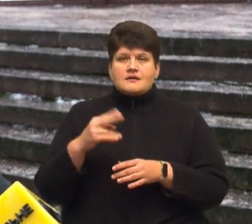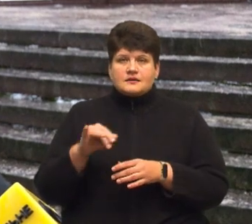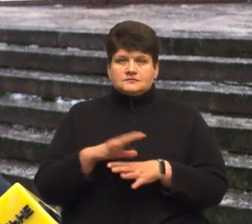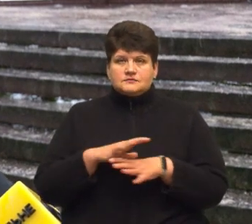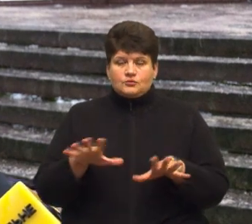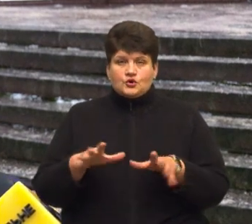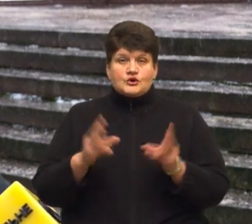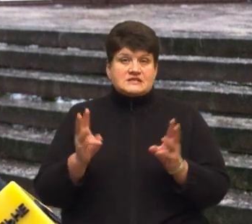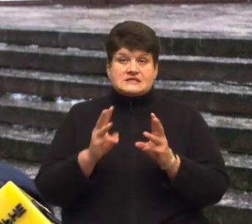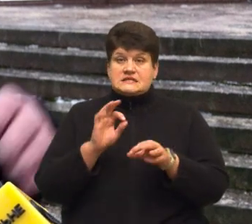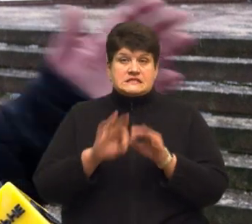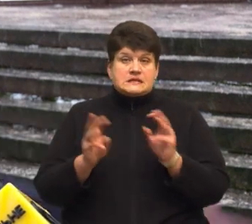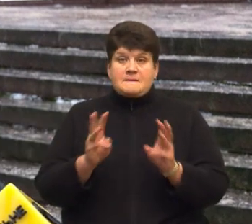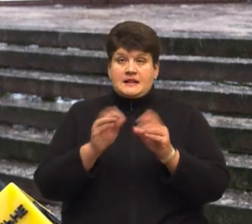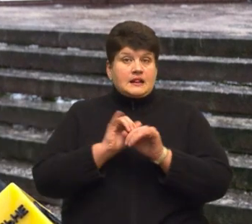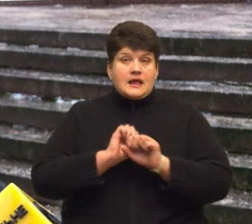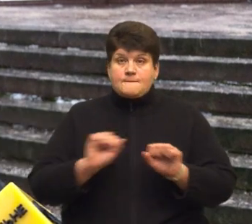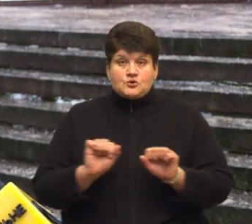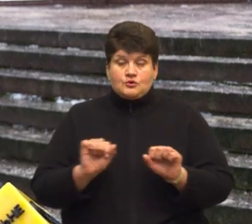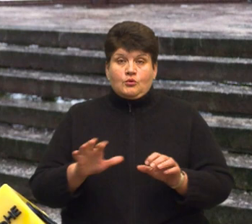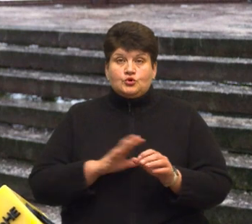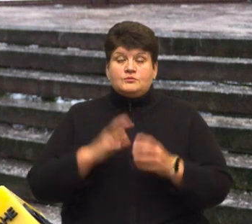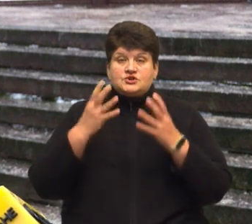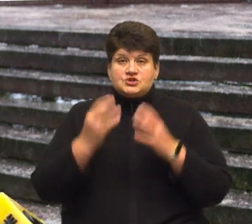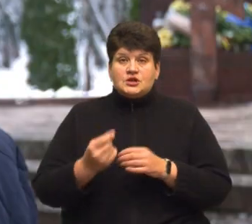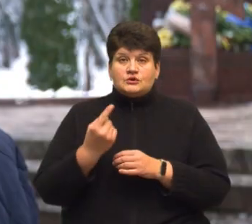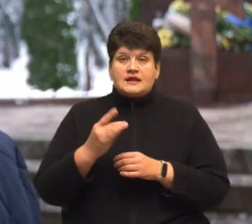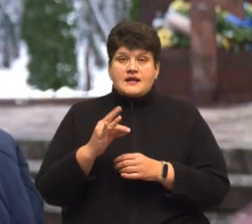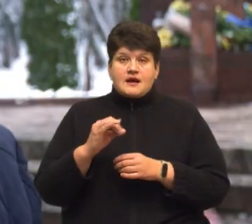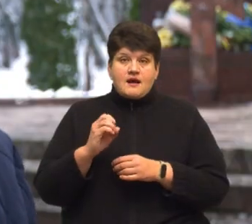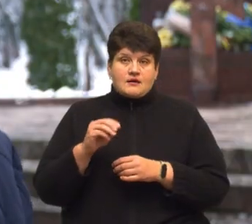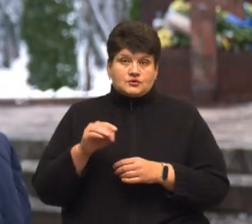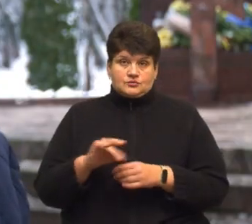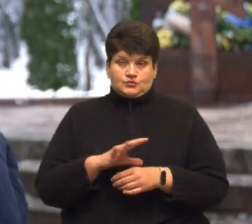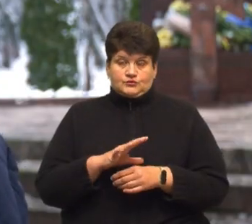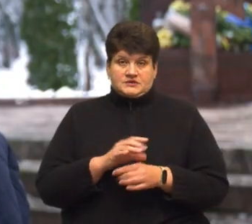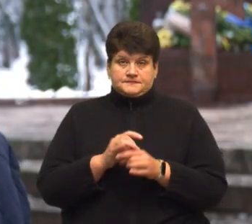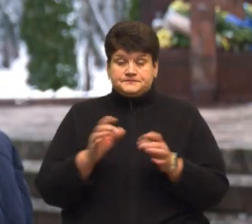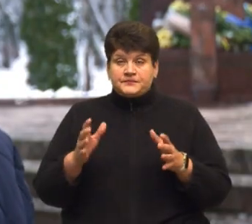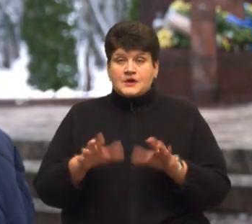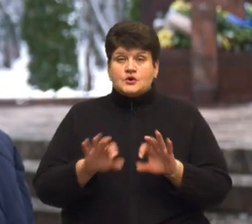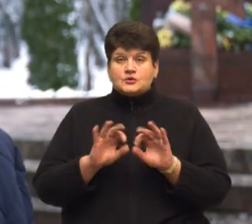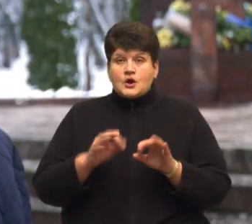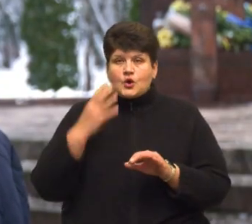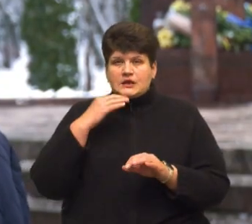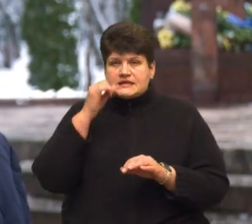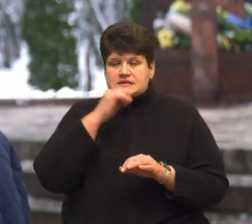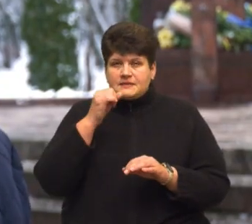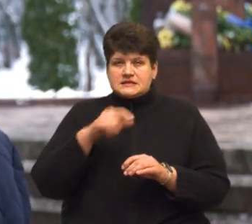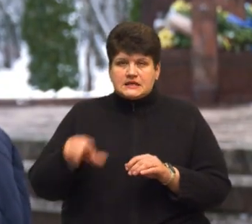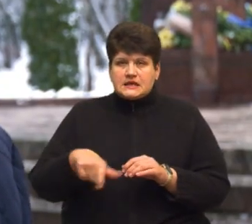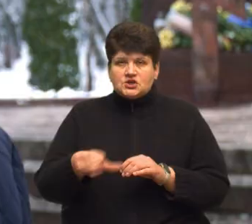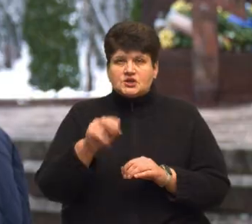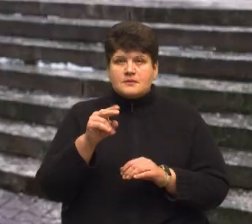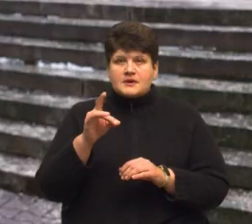можливо бо то ще би було типа ще один реактор такк зірвався би Василь мороз пригадує коли замерзла річка Прип'ять їм не могли